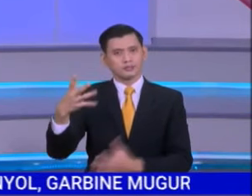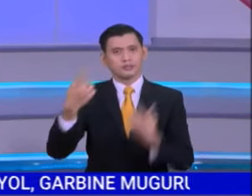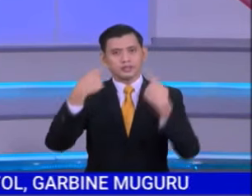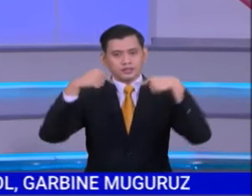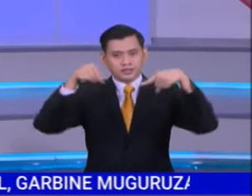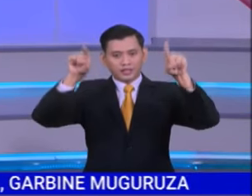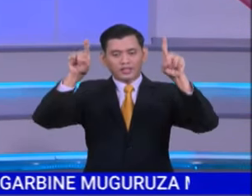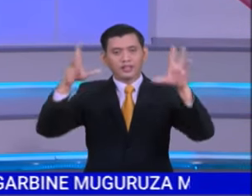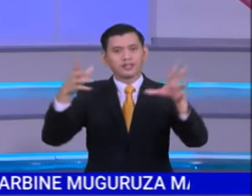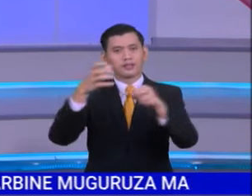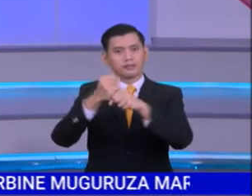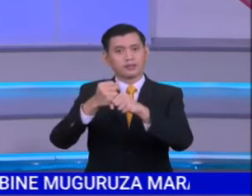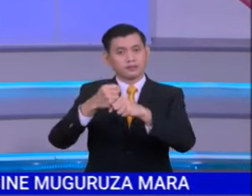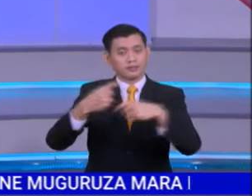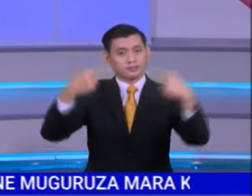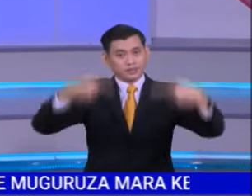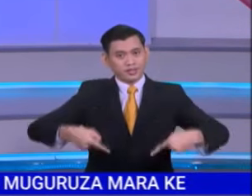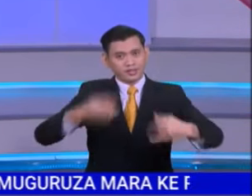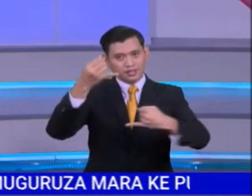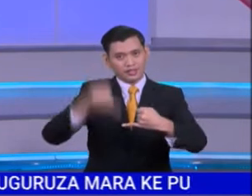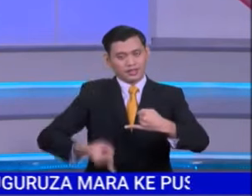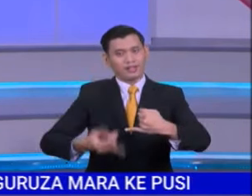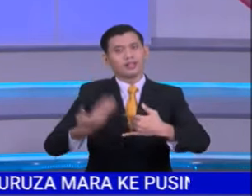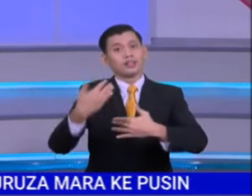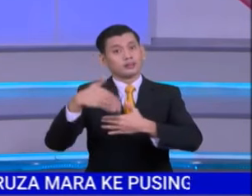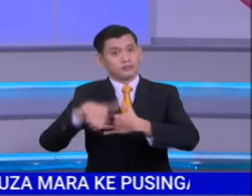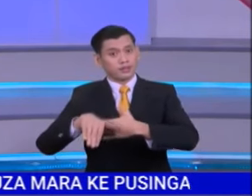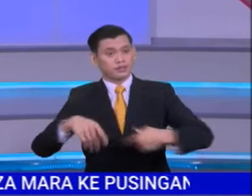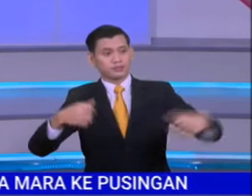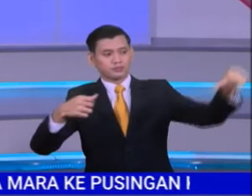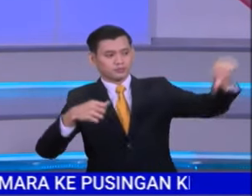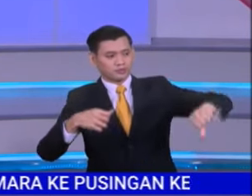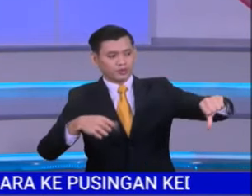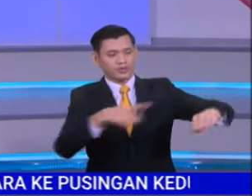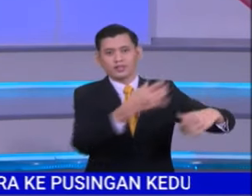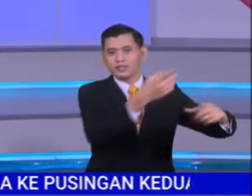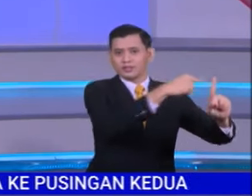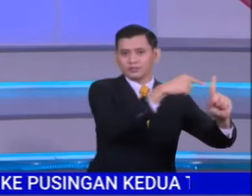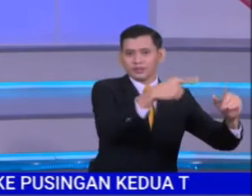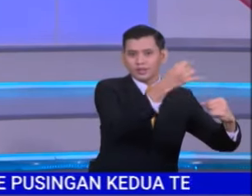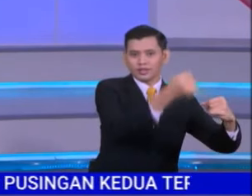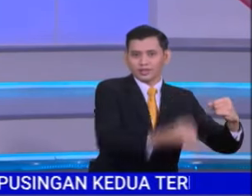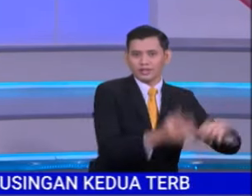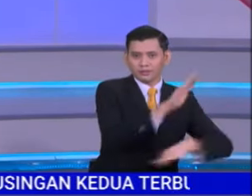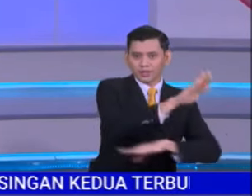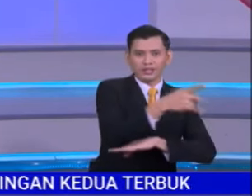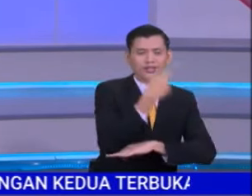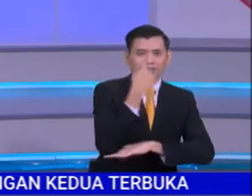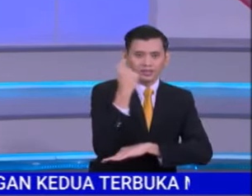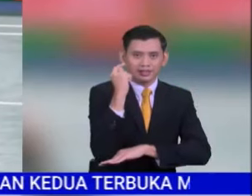ke pentas final selepas menewaskan lawan masing-masing di separuh akhir petang tadi.